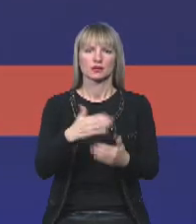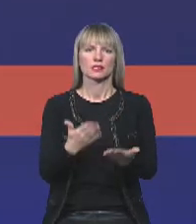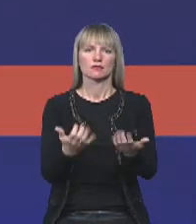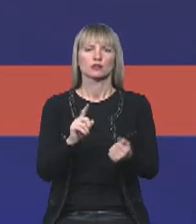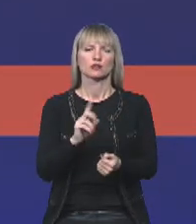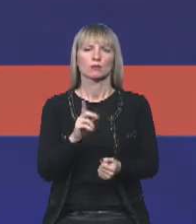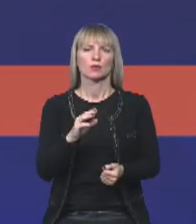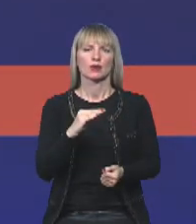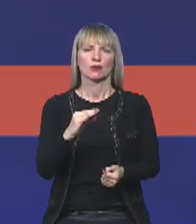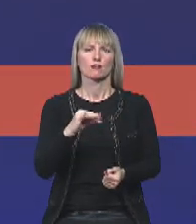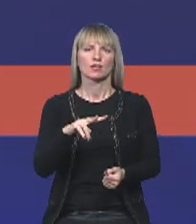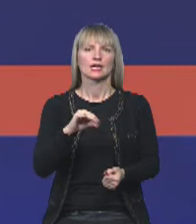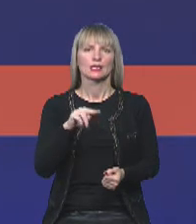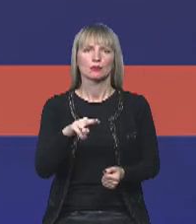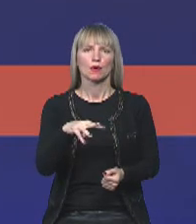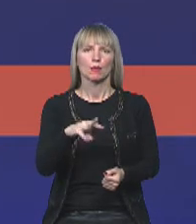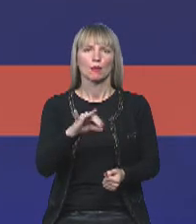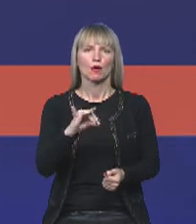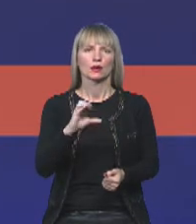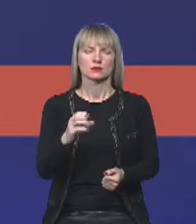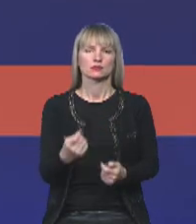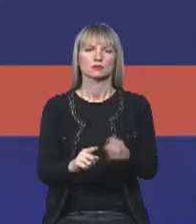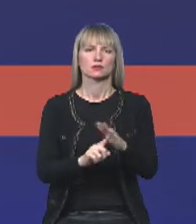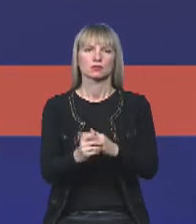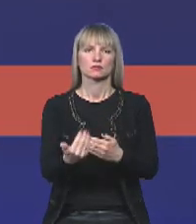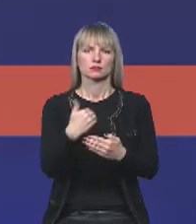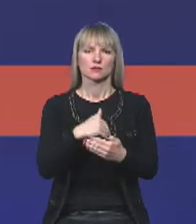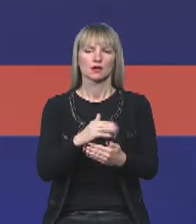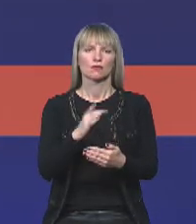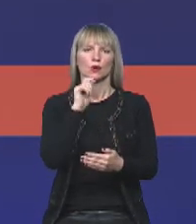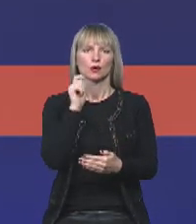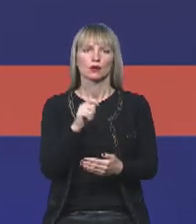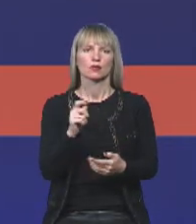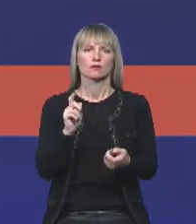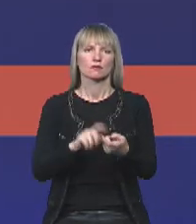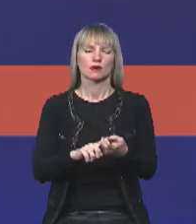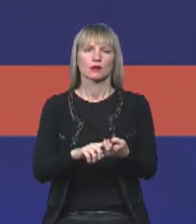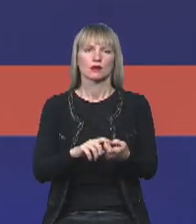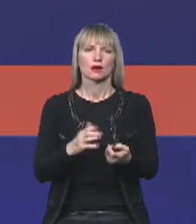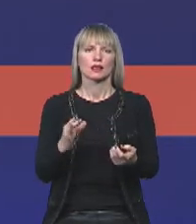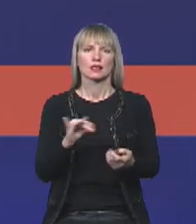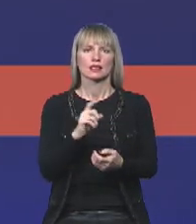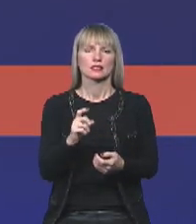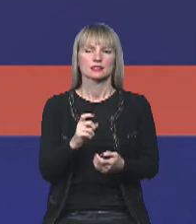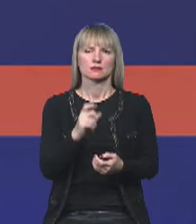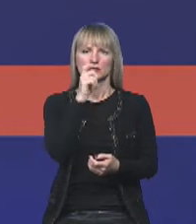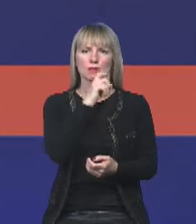зараз, ще декілька компаній пішло з України у зв'язку із непередбачуваністю фіскальної політики, як вони це заявили,